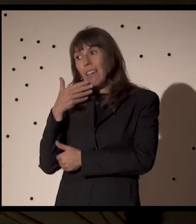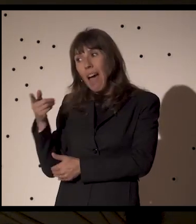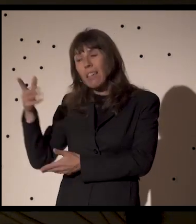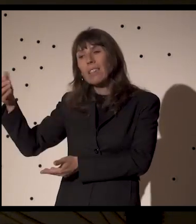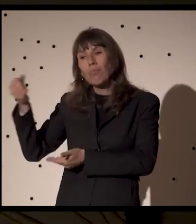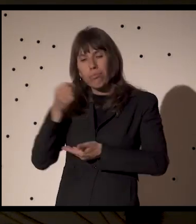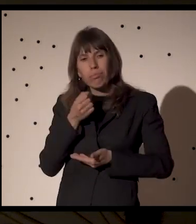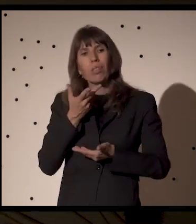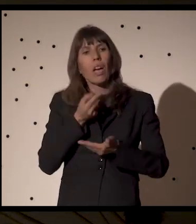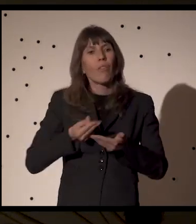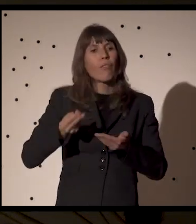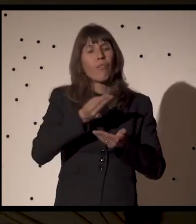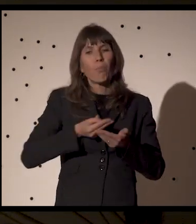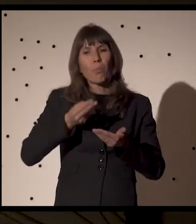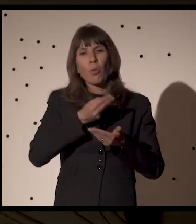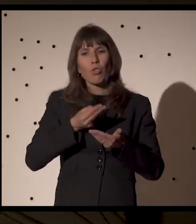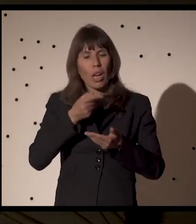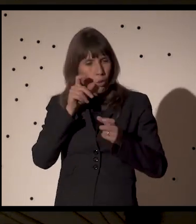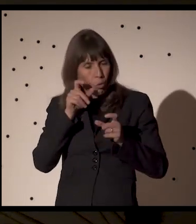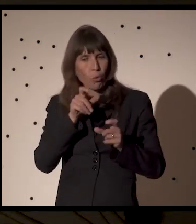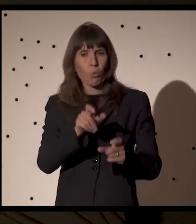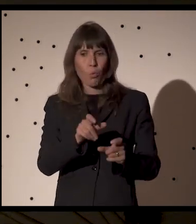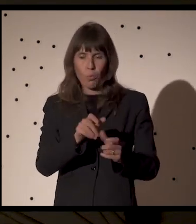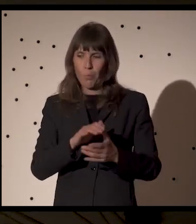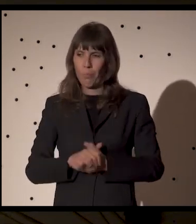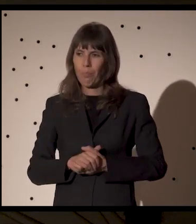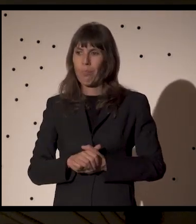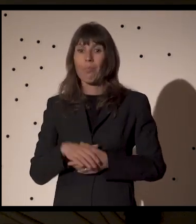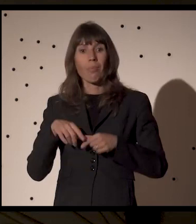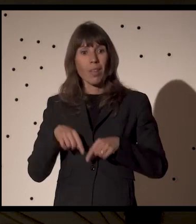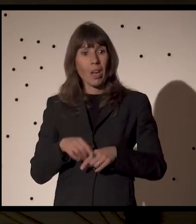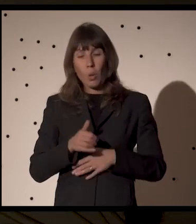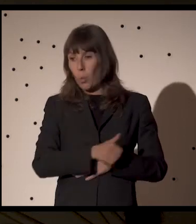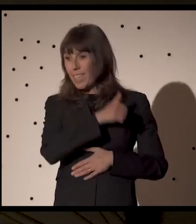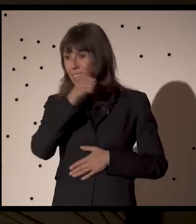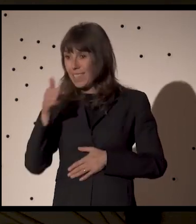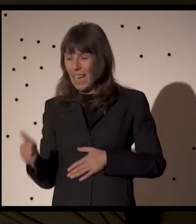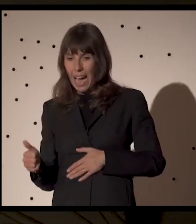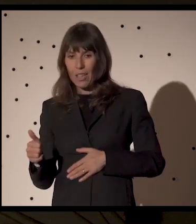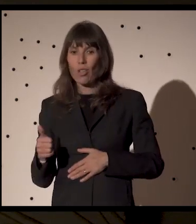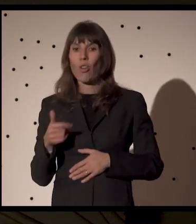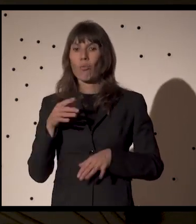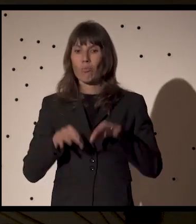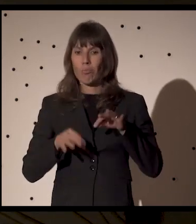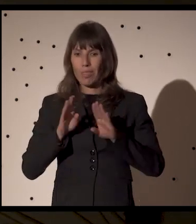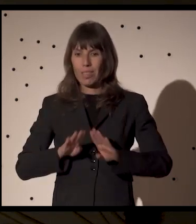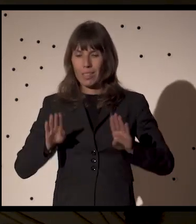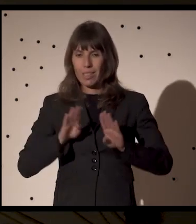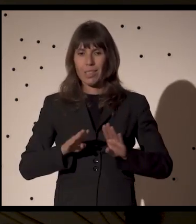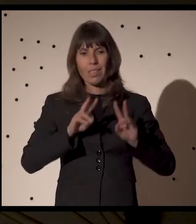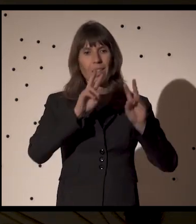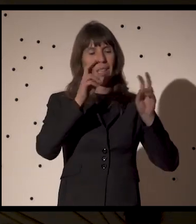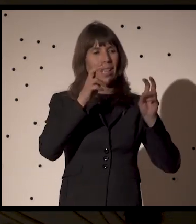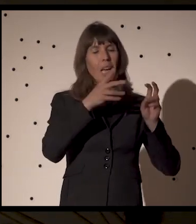i testi che verranno portati in scena per le scuole sono la meravigliosa avventura di ciaula nella